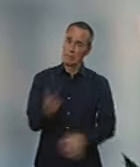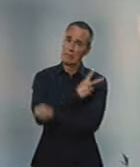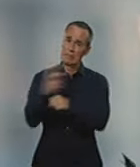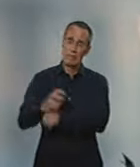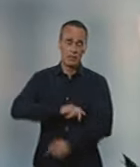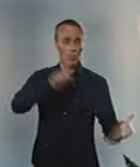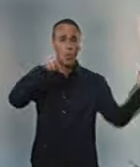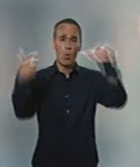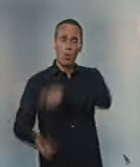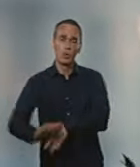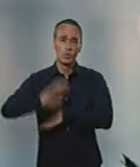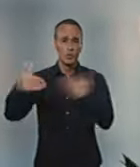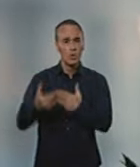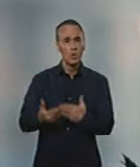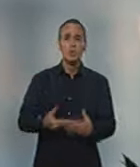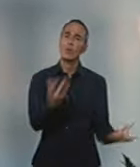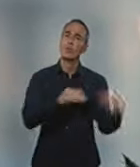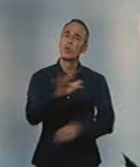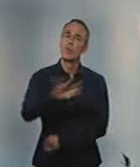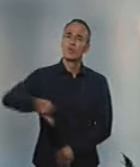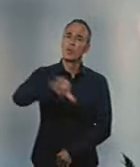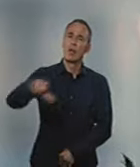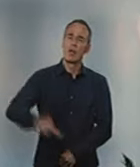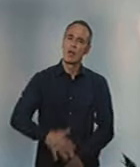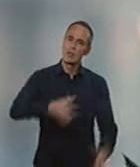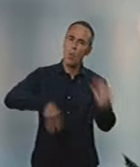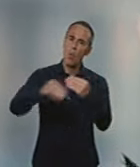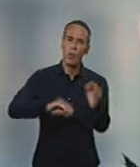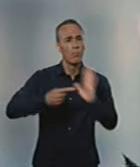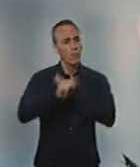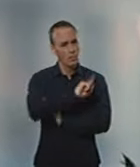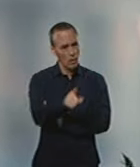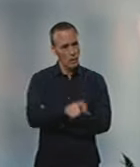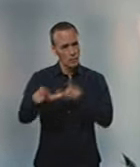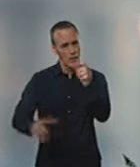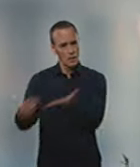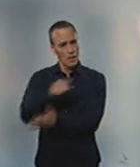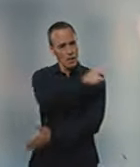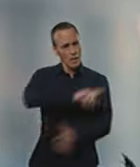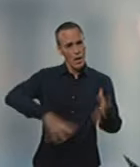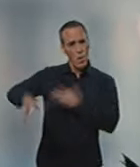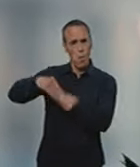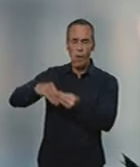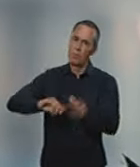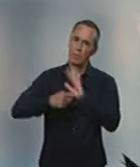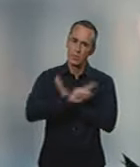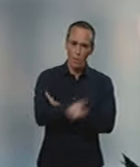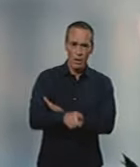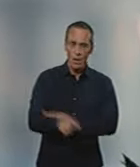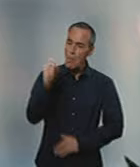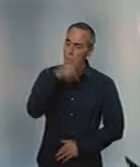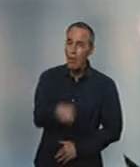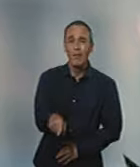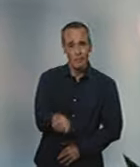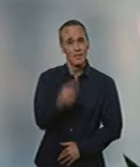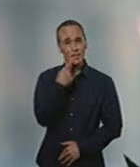droit de tromper les Français et vous n'avez pas le droit de tromper les salariés mentir aux salariés c'est leur faire croire que